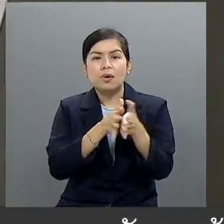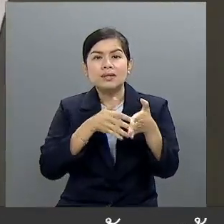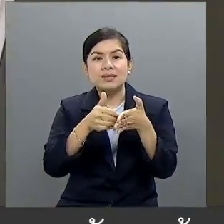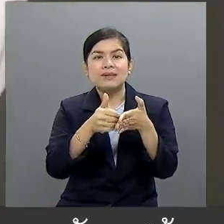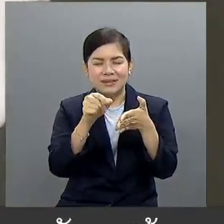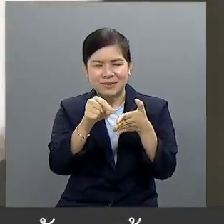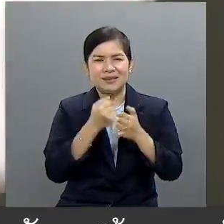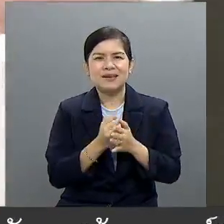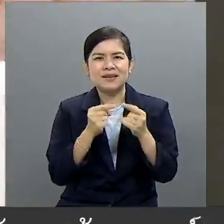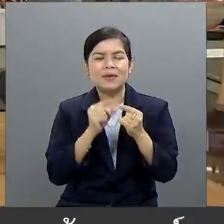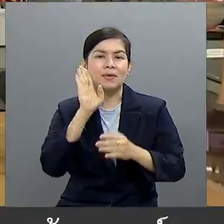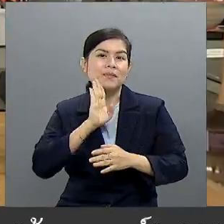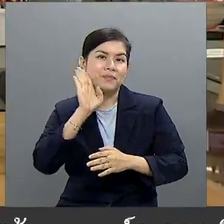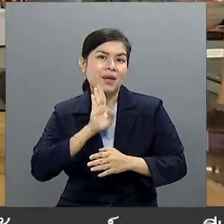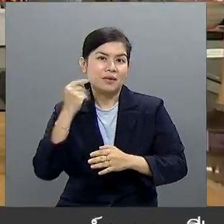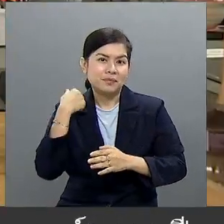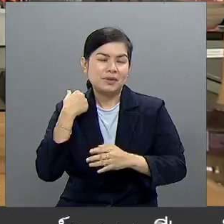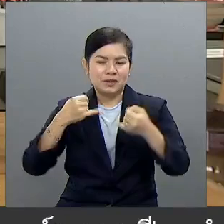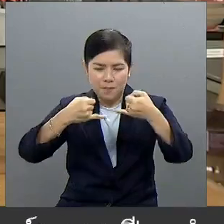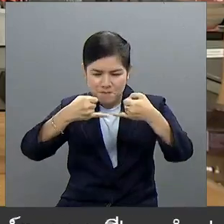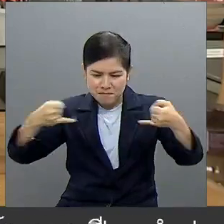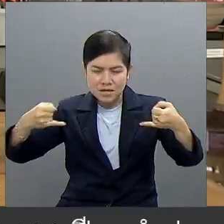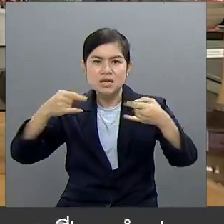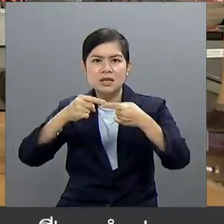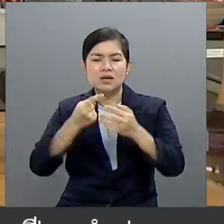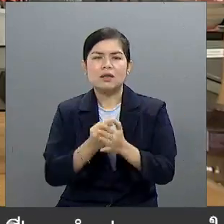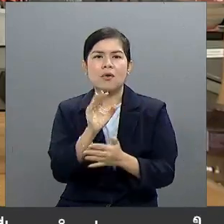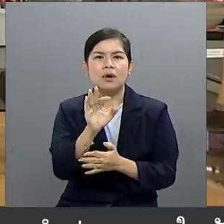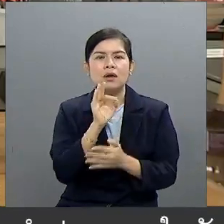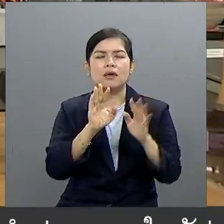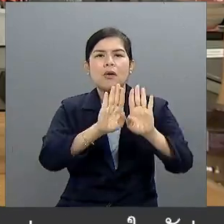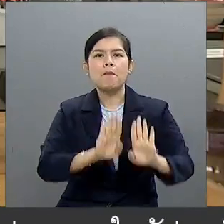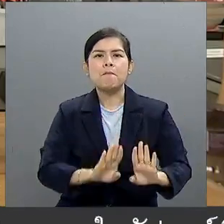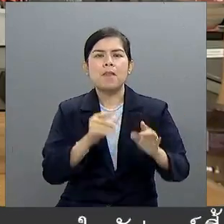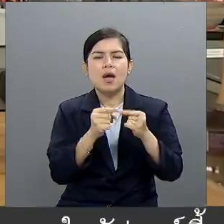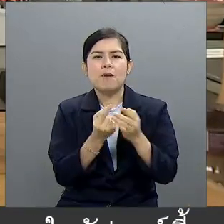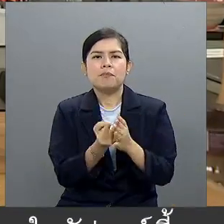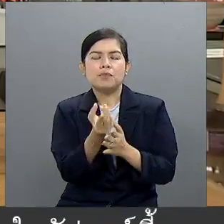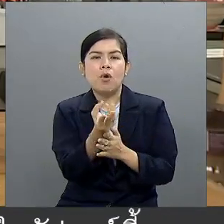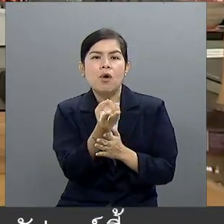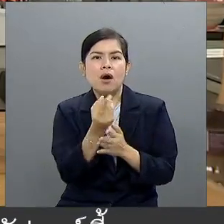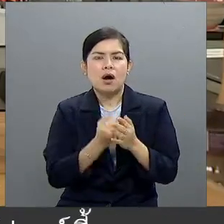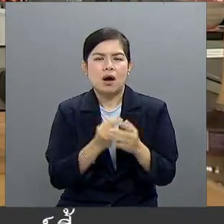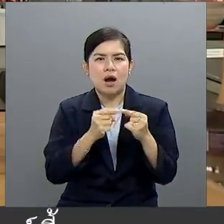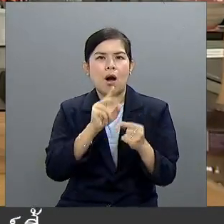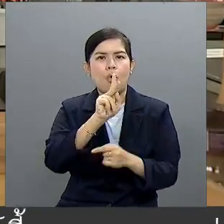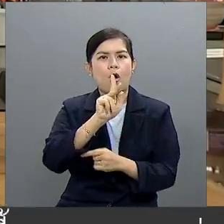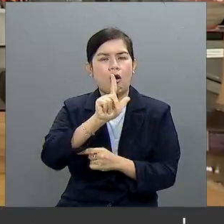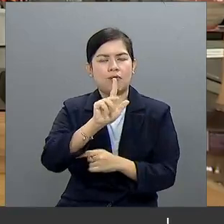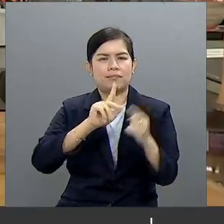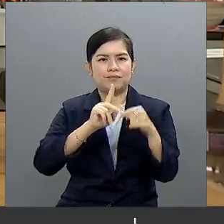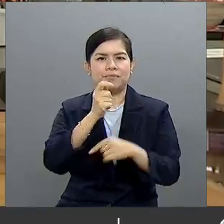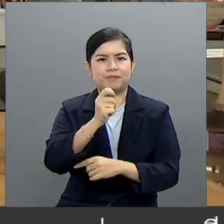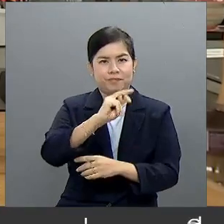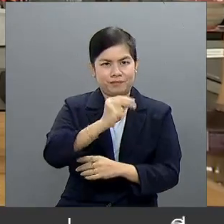ต้าคั่วจะใช้เส้นหมี่นะคะพี่แววเลือกข้าวกล้องค่ะก็จะมีปริมาณโพแทสเซียมมากกว่าเส้นหมี่ที่เป็นสีขาวๆนะคะแล้วก็อัน